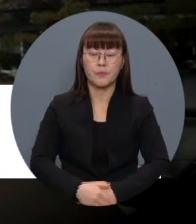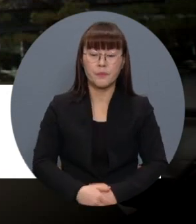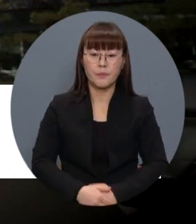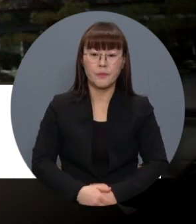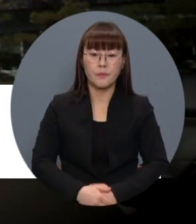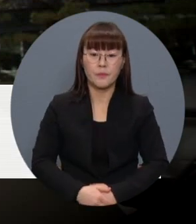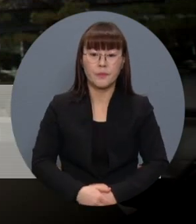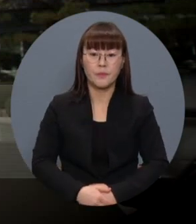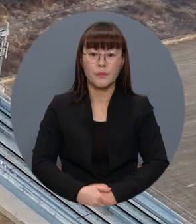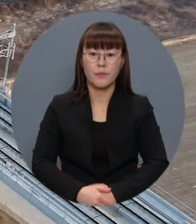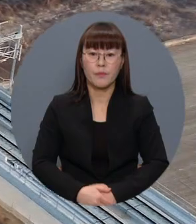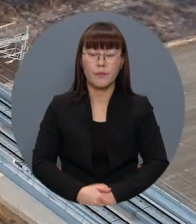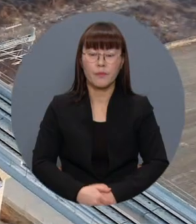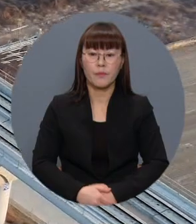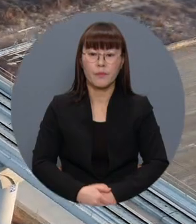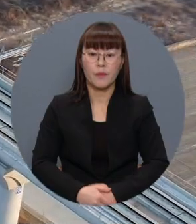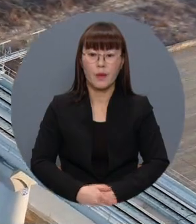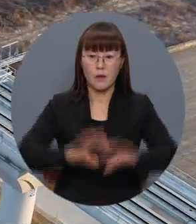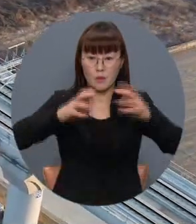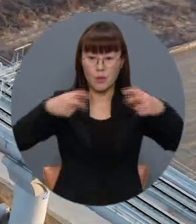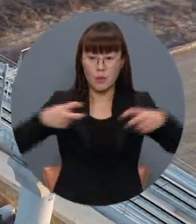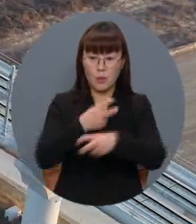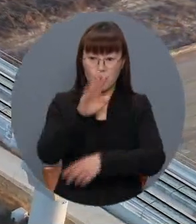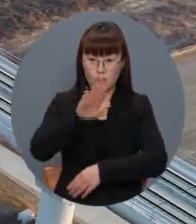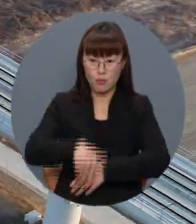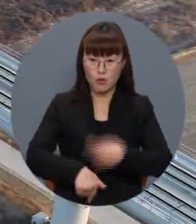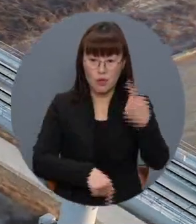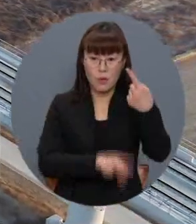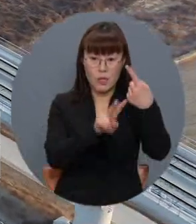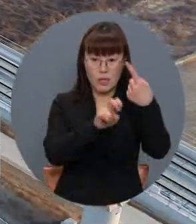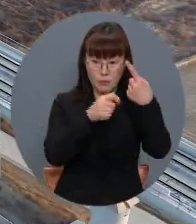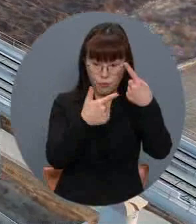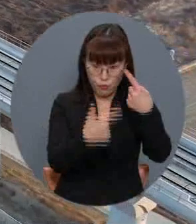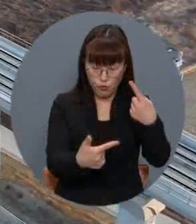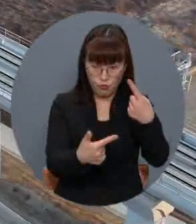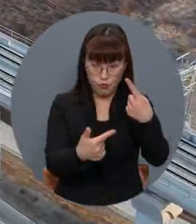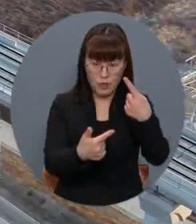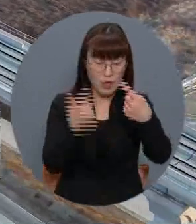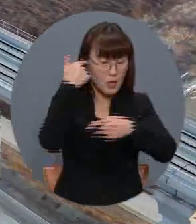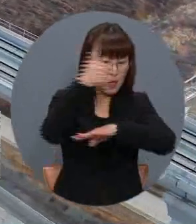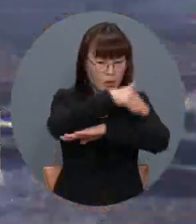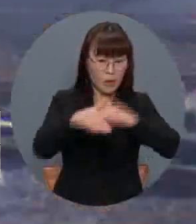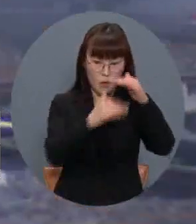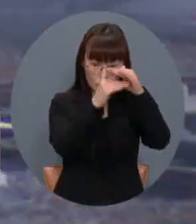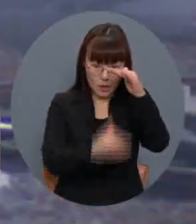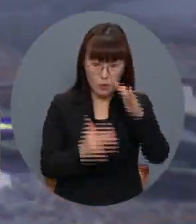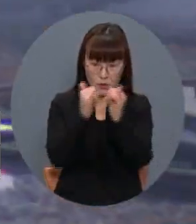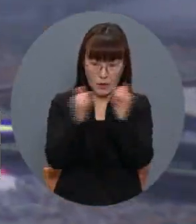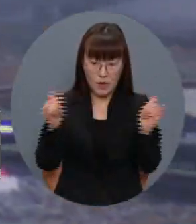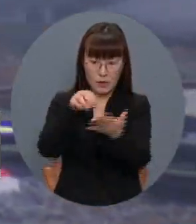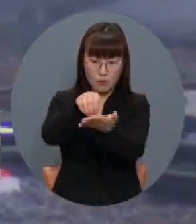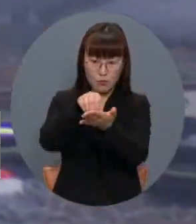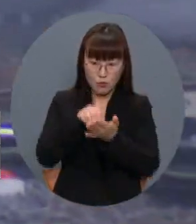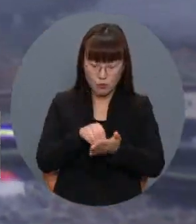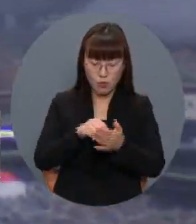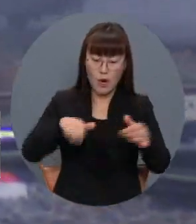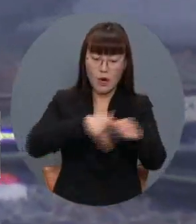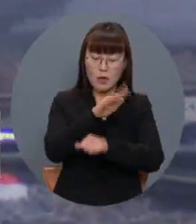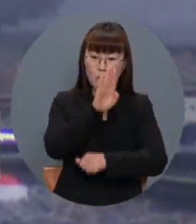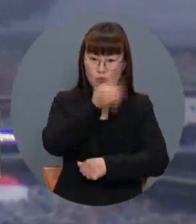하나도 없거든요. 국토교통부는 오는 26일까지 초안에 대한 주민 의견을 받은 뒤 환경부와